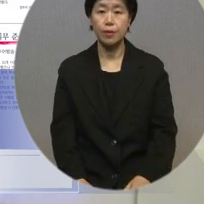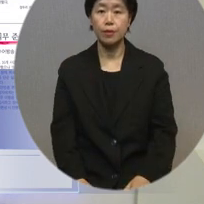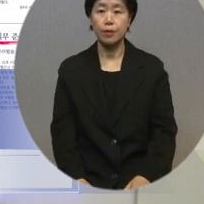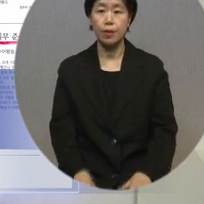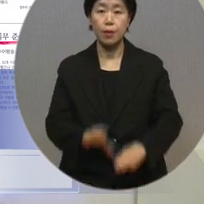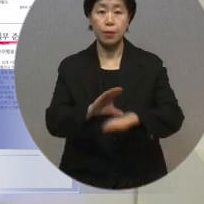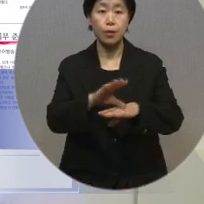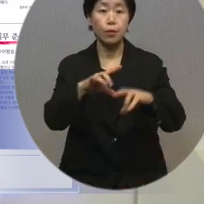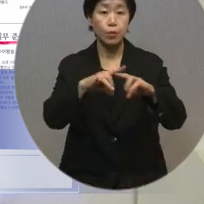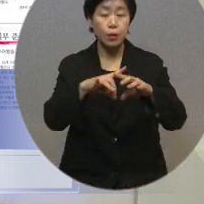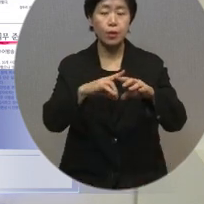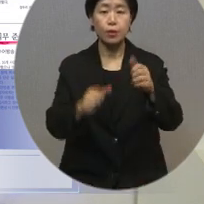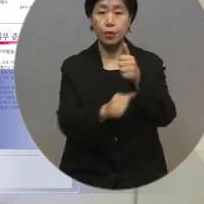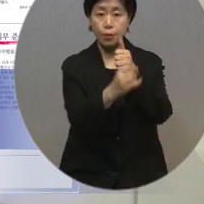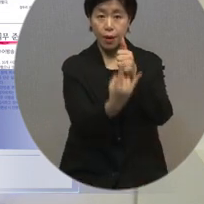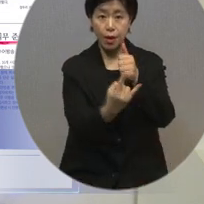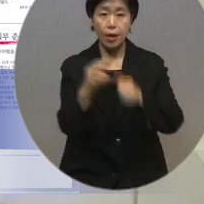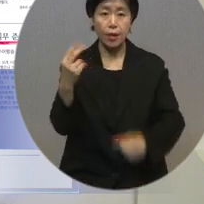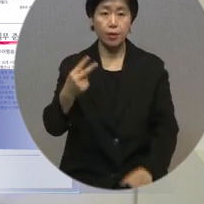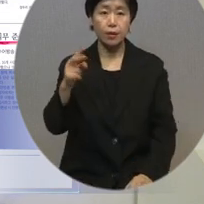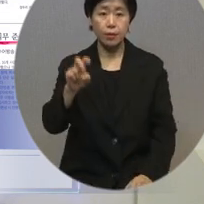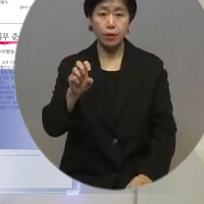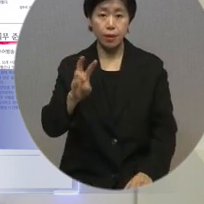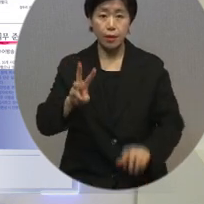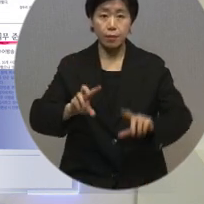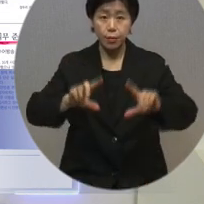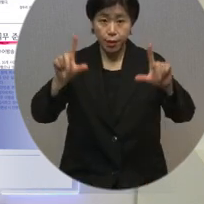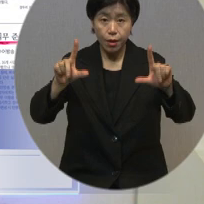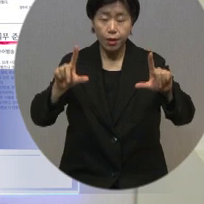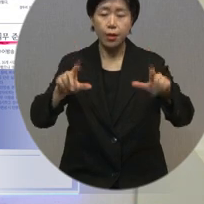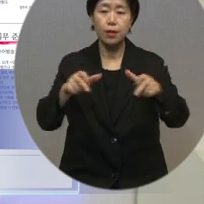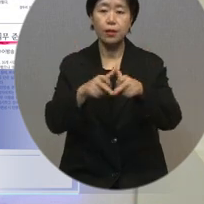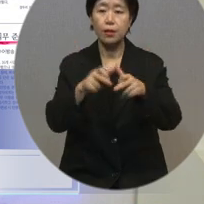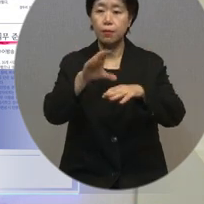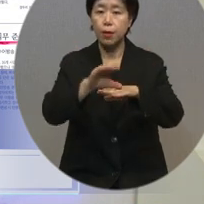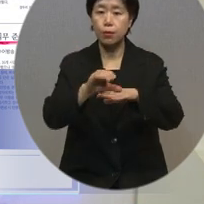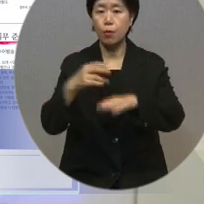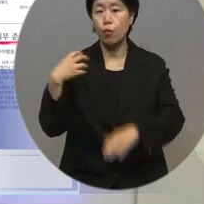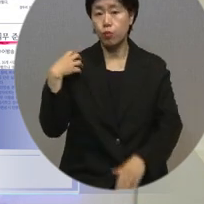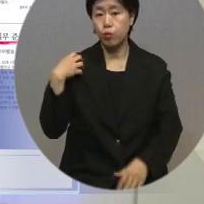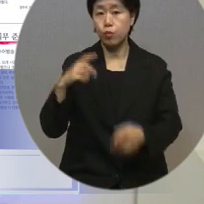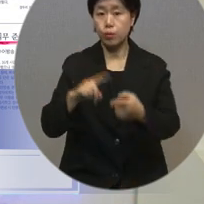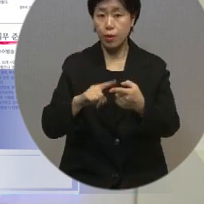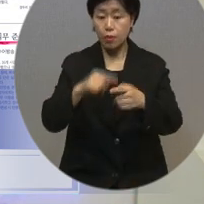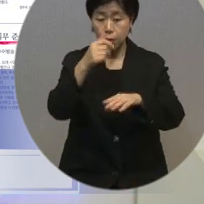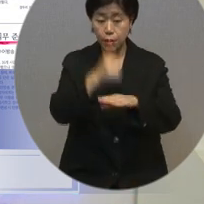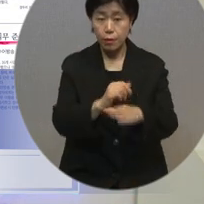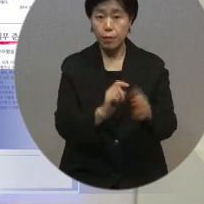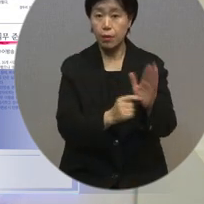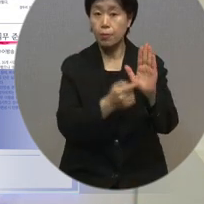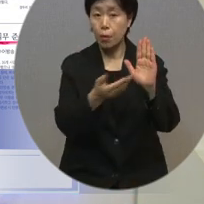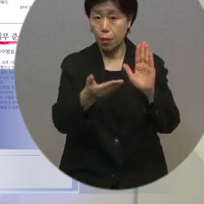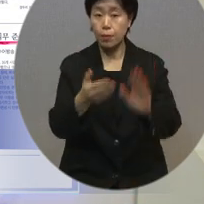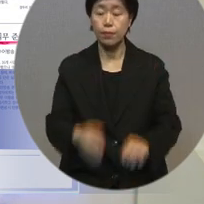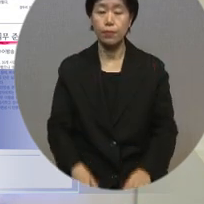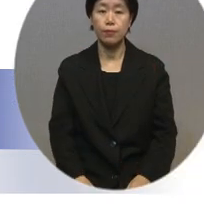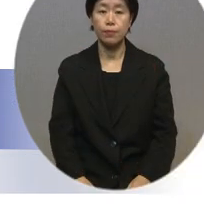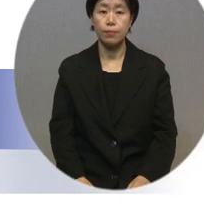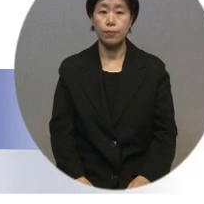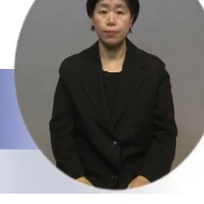방송통신위원회가 2023년도 장애인 방송 제공 의무 이행 실적 결과를 발표했다는 기사가